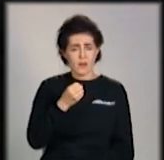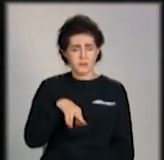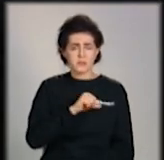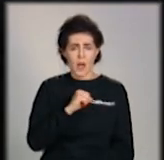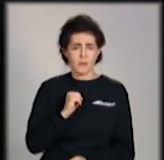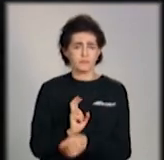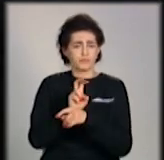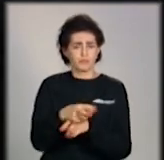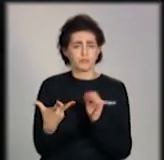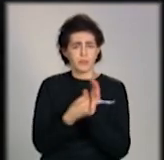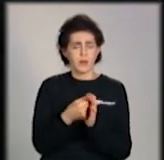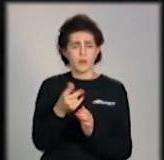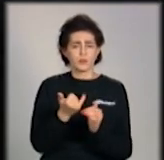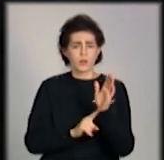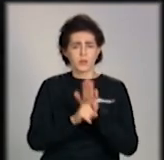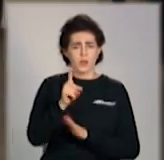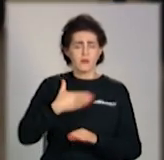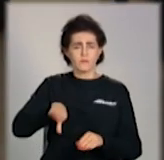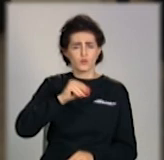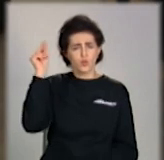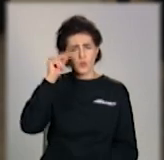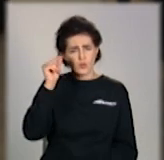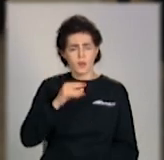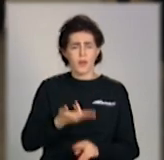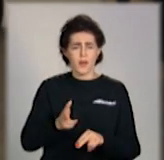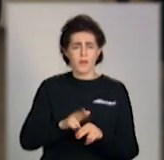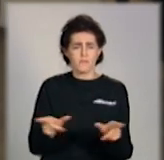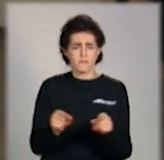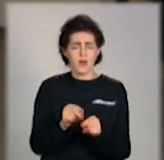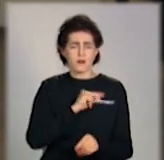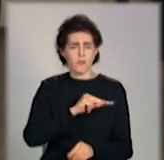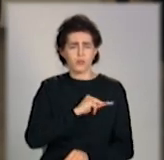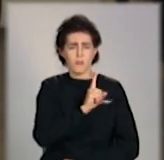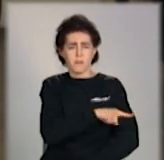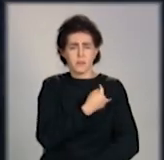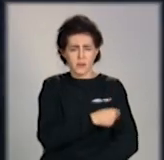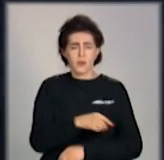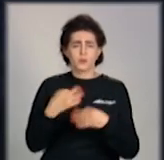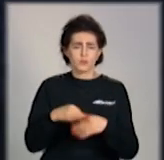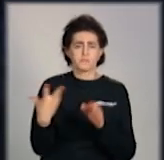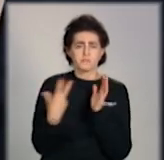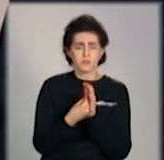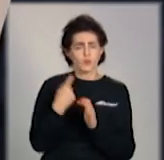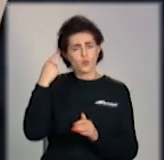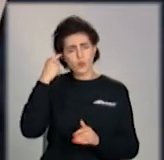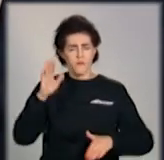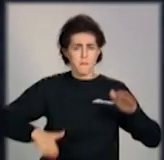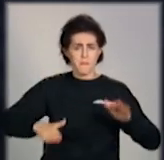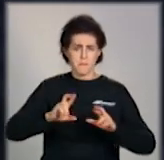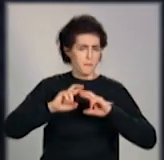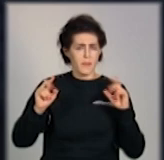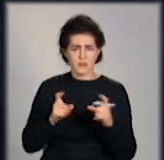вакцинуватися. Чоловік проходить інтернатуру, паралельно працює медбратом. Запевняє, зробити ін'єкцію вирішив без вагань,